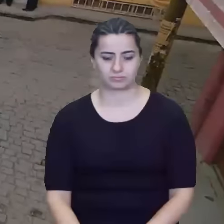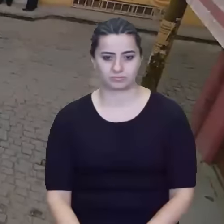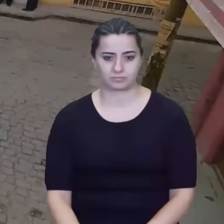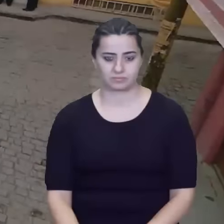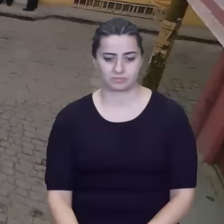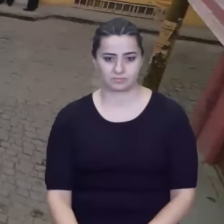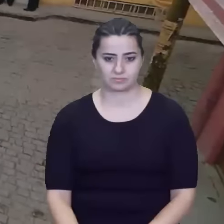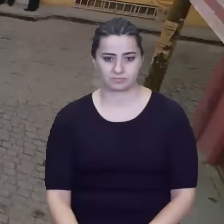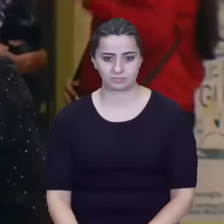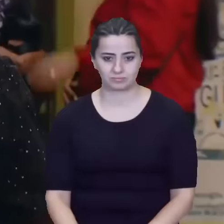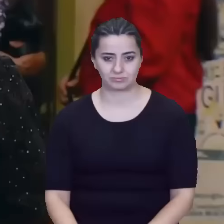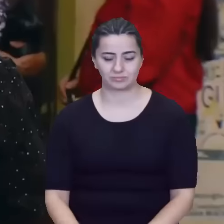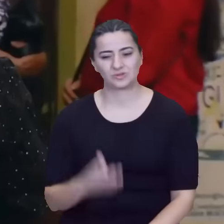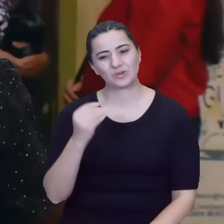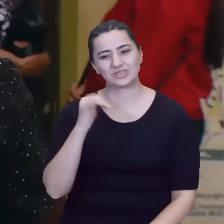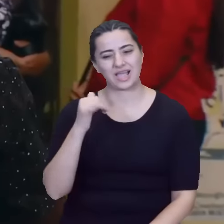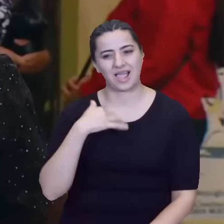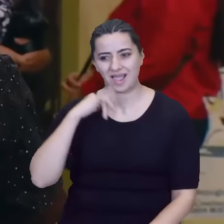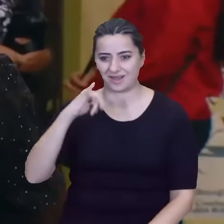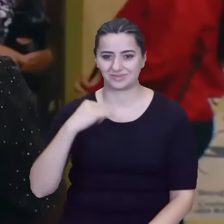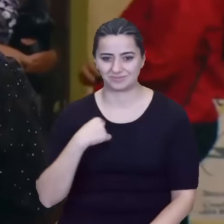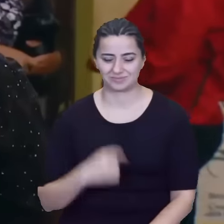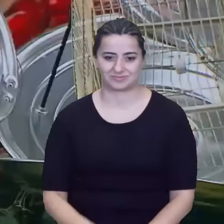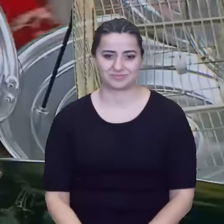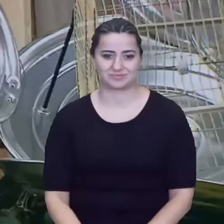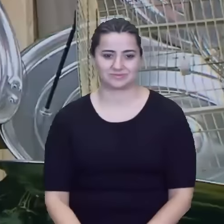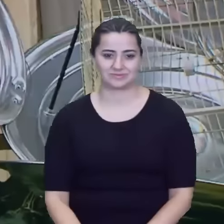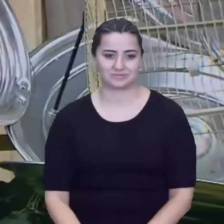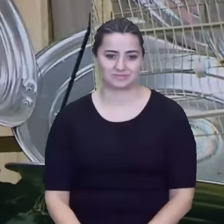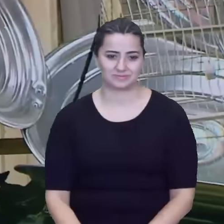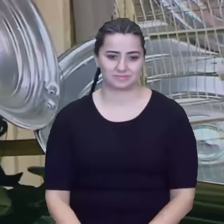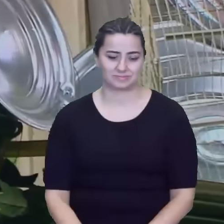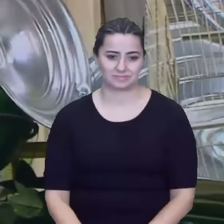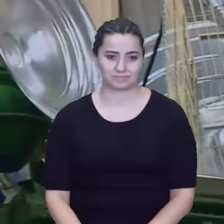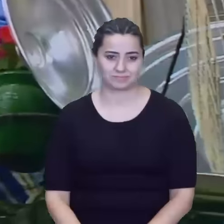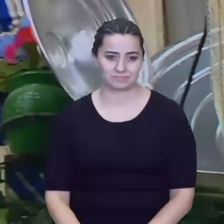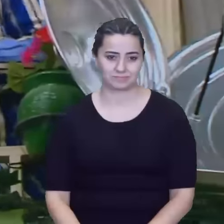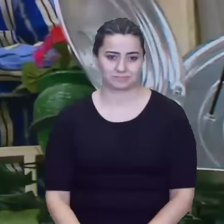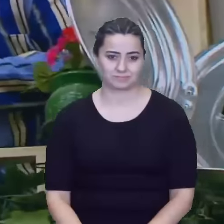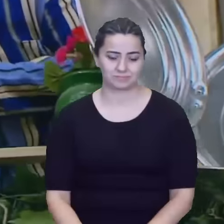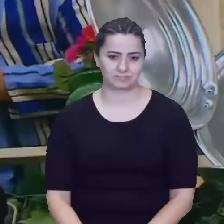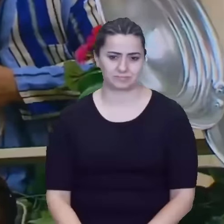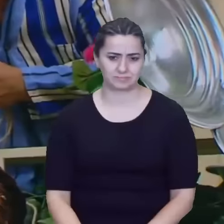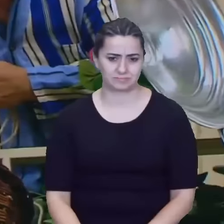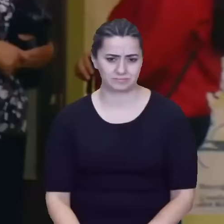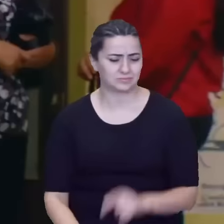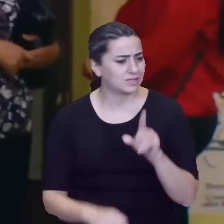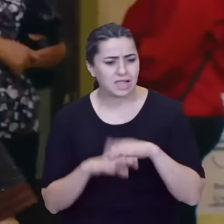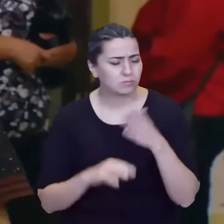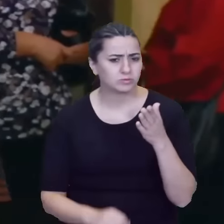Kerata seni. Ya çok şakacısınız. Yemin ederim. Aynı ben. Tam gidiğini oturtuyorsun. Hürten balkona çıktı. Ne yapıyorsun sen